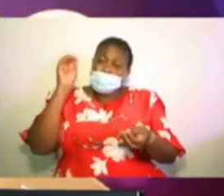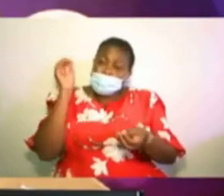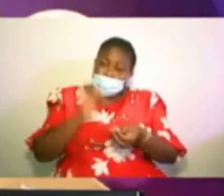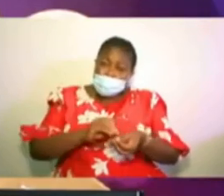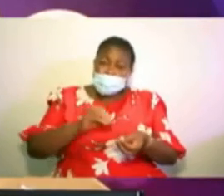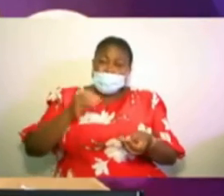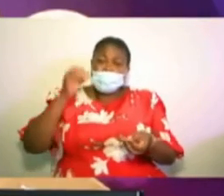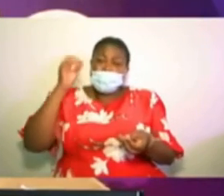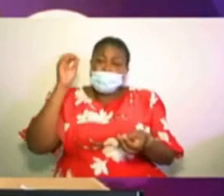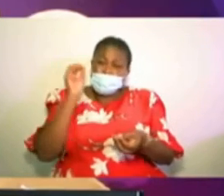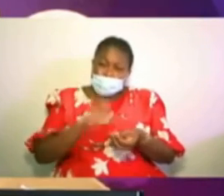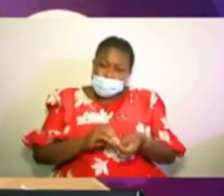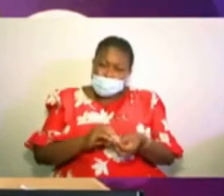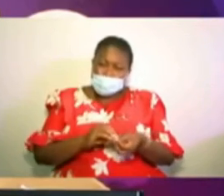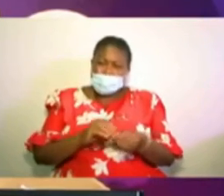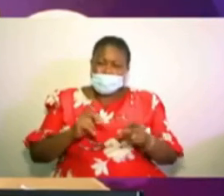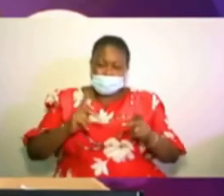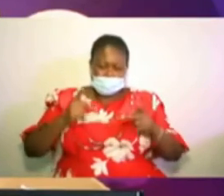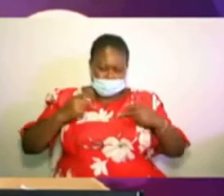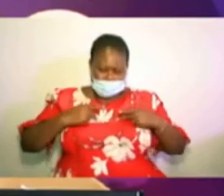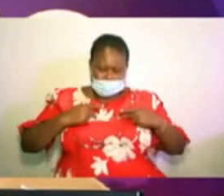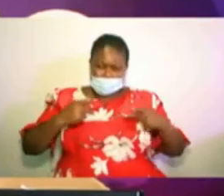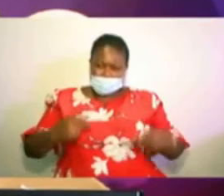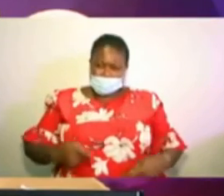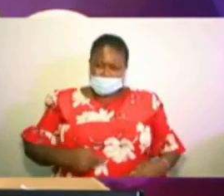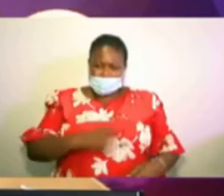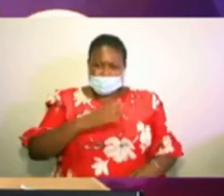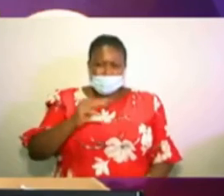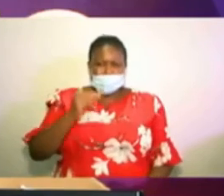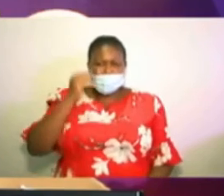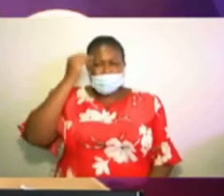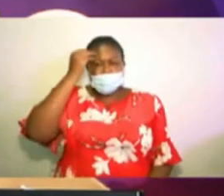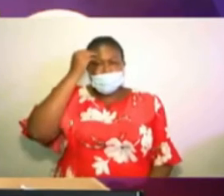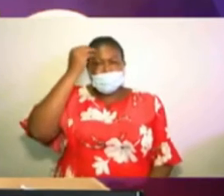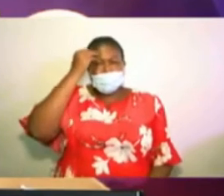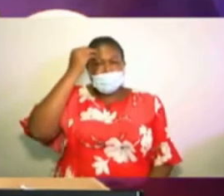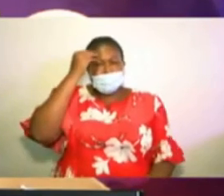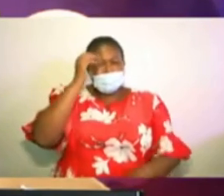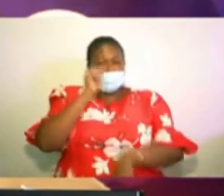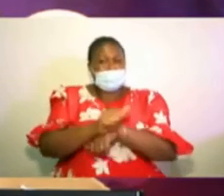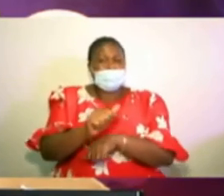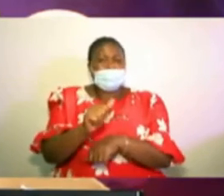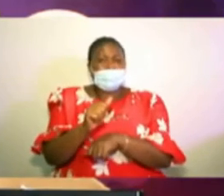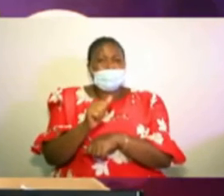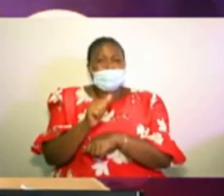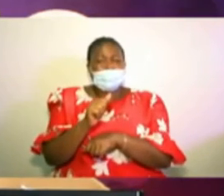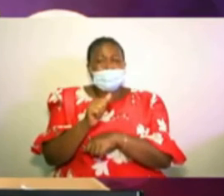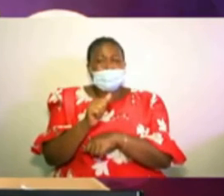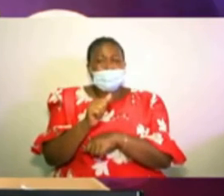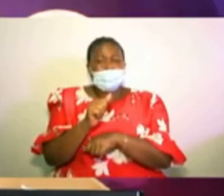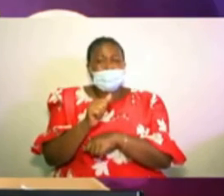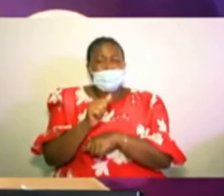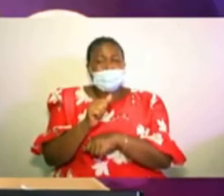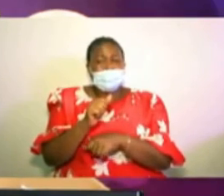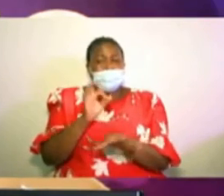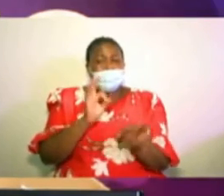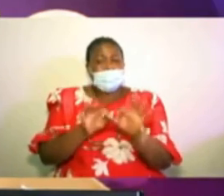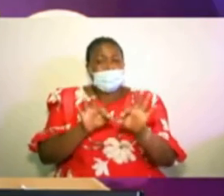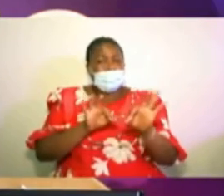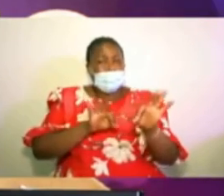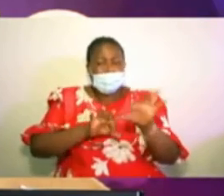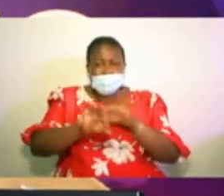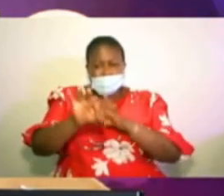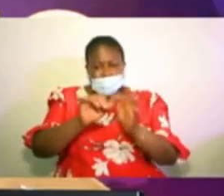mental energy. That's une énergie vitality. Physique et mentale abondante. So to say that the spirit